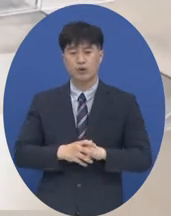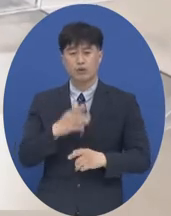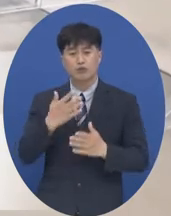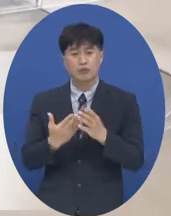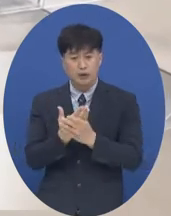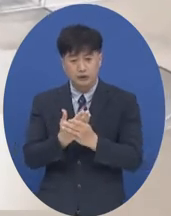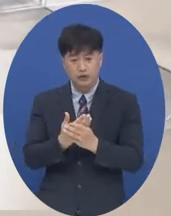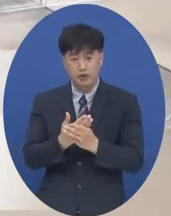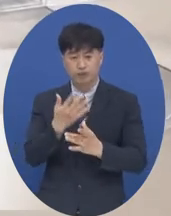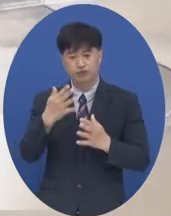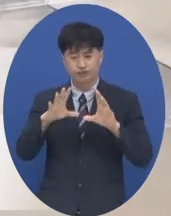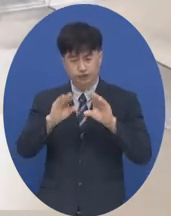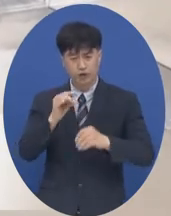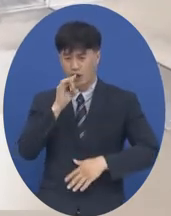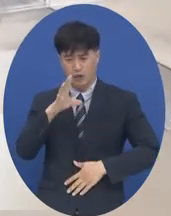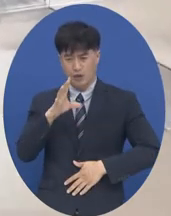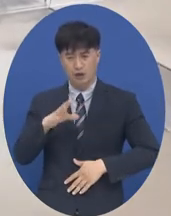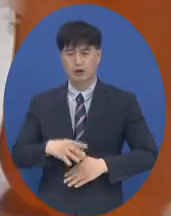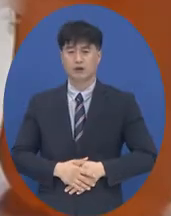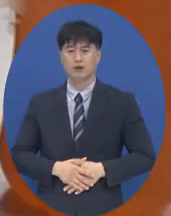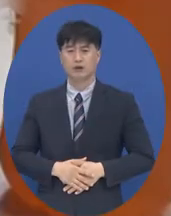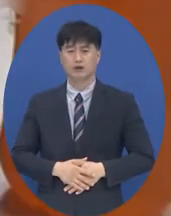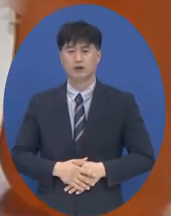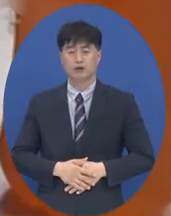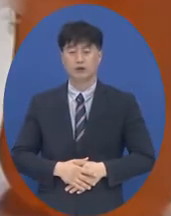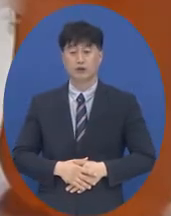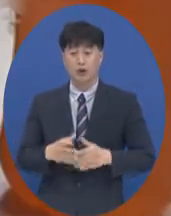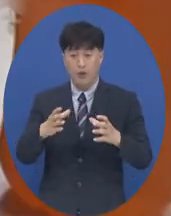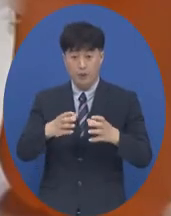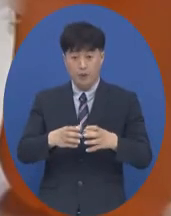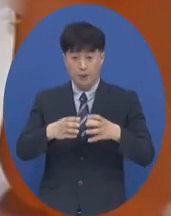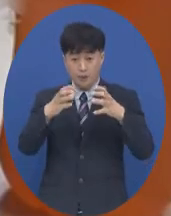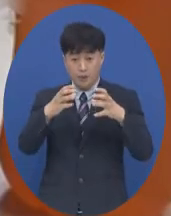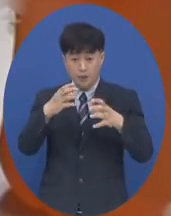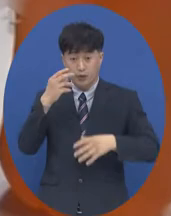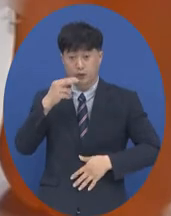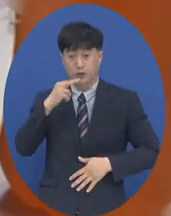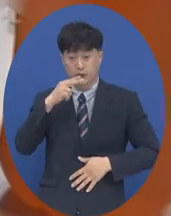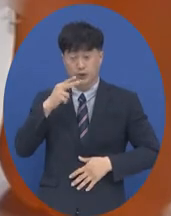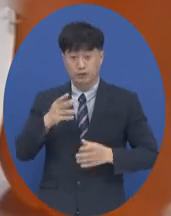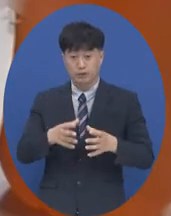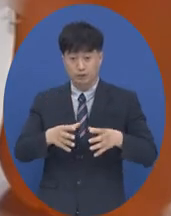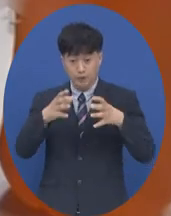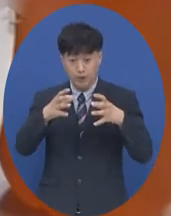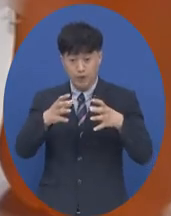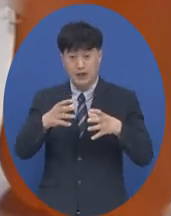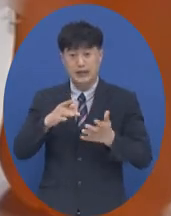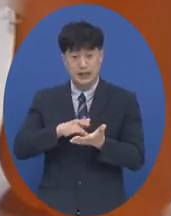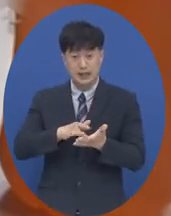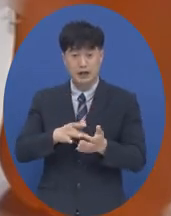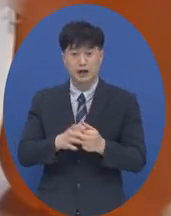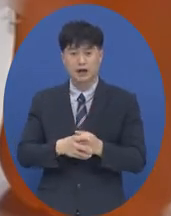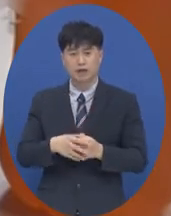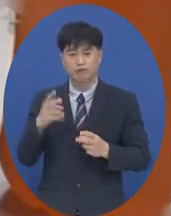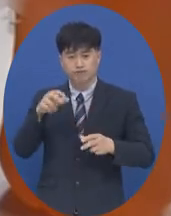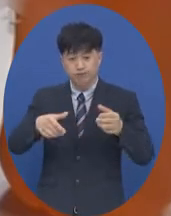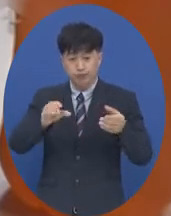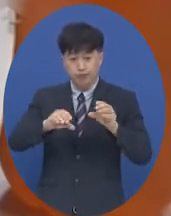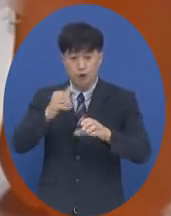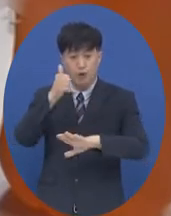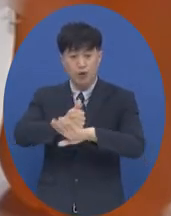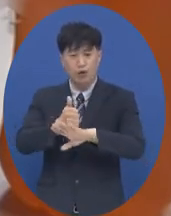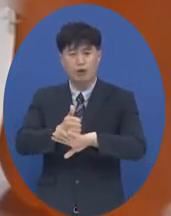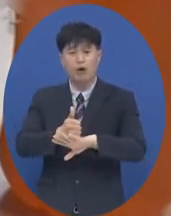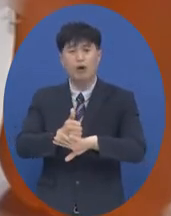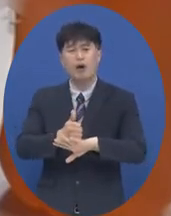수 없다는 거예요. 수성막. 투명 페트병에 담긴 게 채취 약재. 실험을 해봤더니